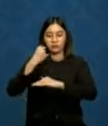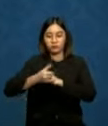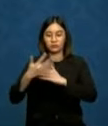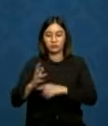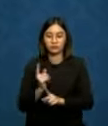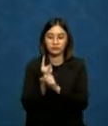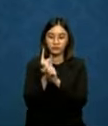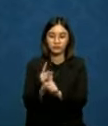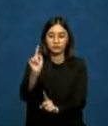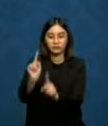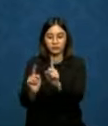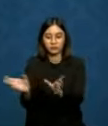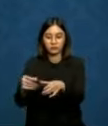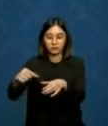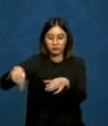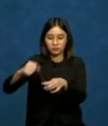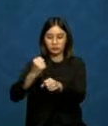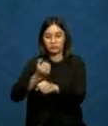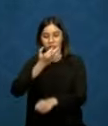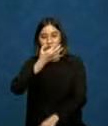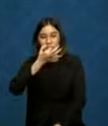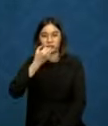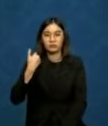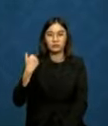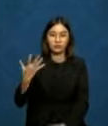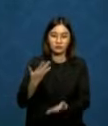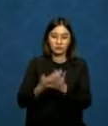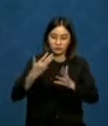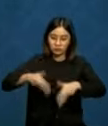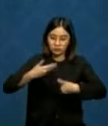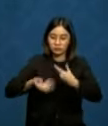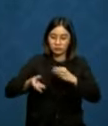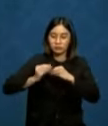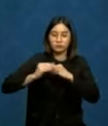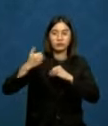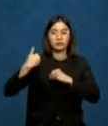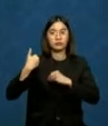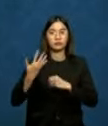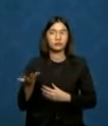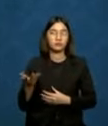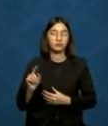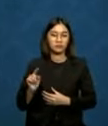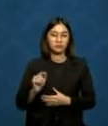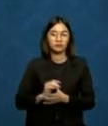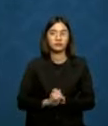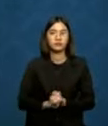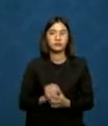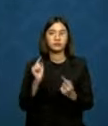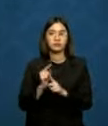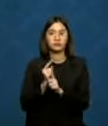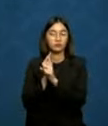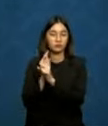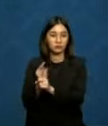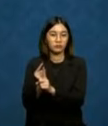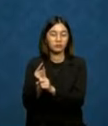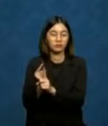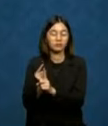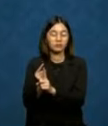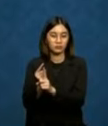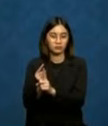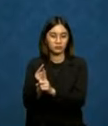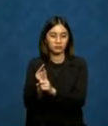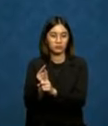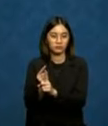การติดตามผลว่าคนกลุ่มนี้ได้มีงานทำหรือไม่มีรายได้เพิ่มขึ้นมนะครับซึ่งเอ่อจากการติดตาม